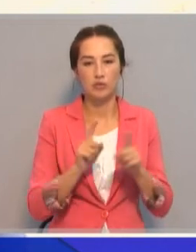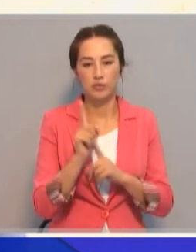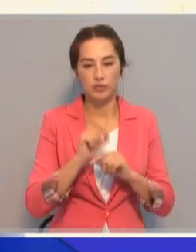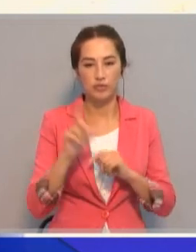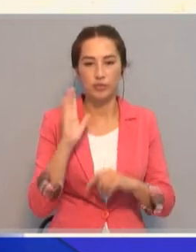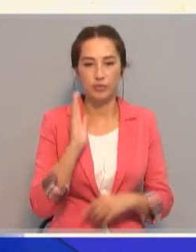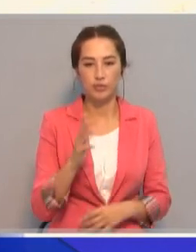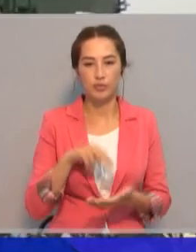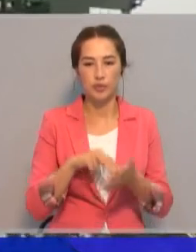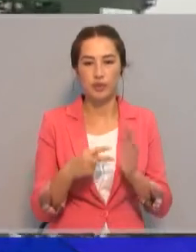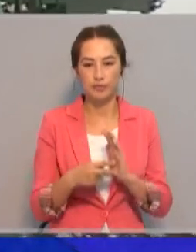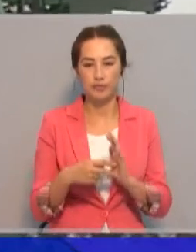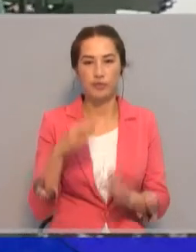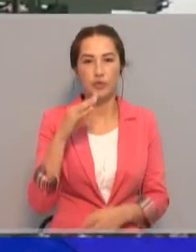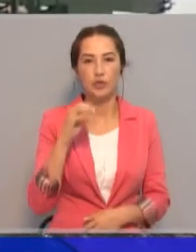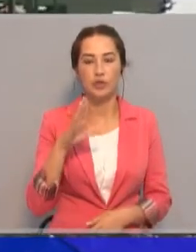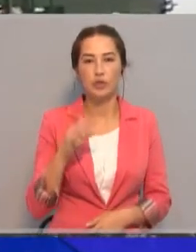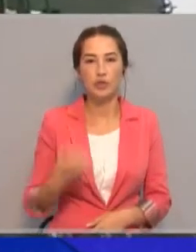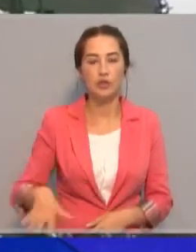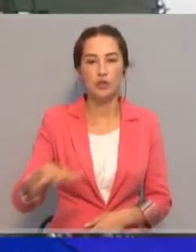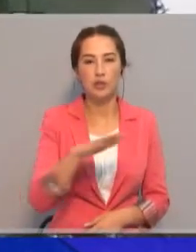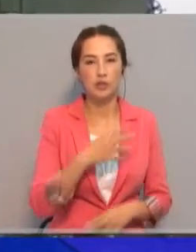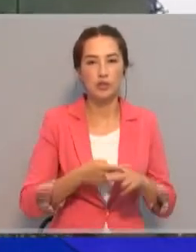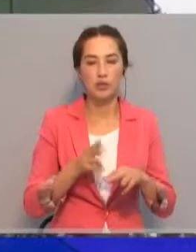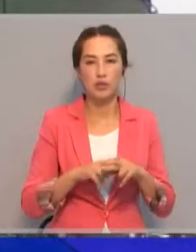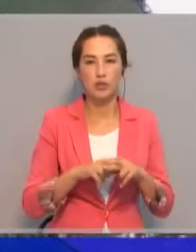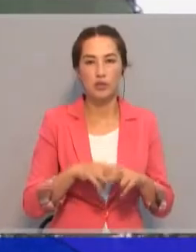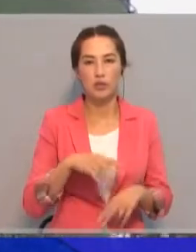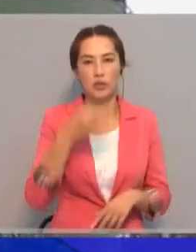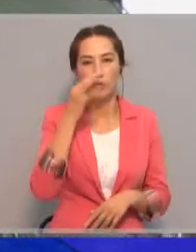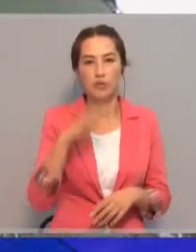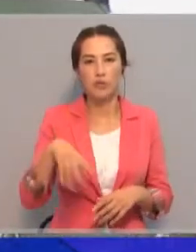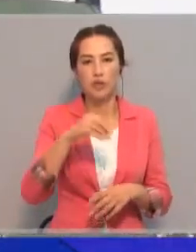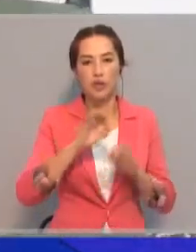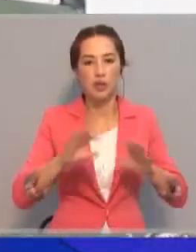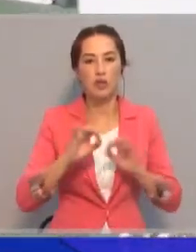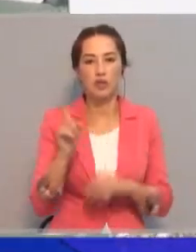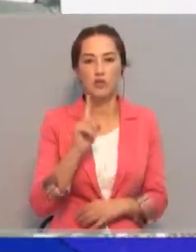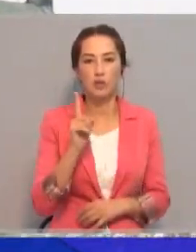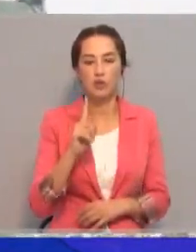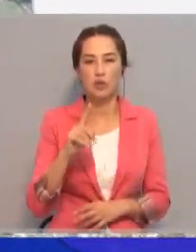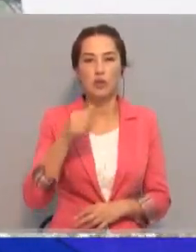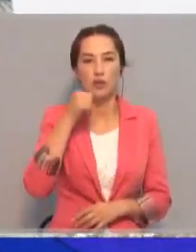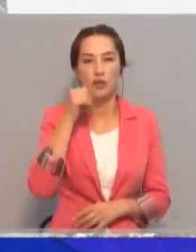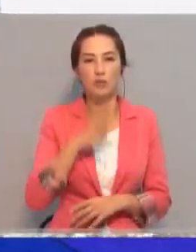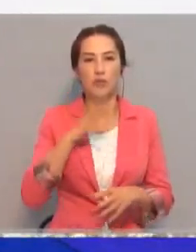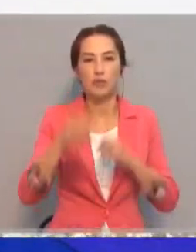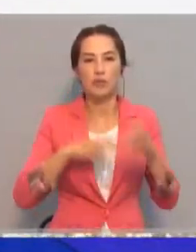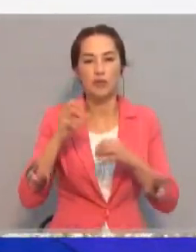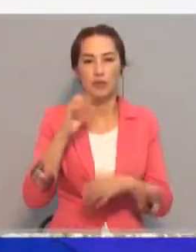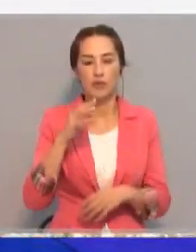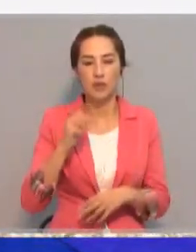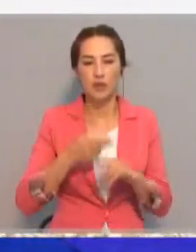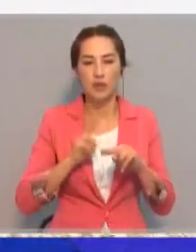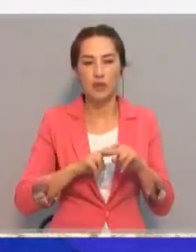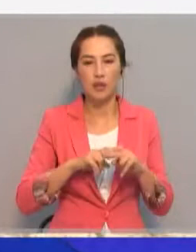деп жоспарланып жатыр. Жетісай аудандық ауыл шаруашылық бөлімі мамандарының айтуынша, өткен жылғы терім науқанында мақта дақылының өнім